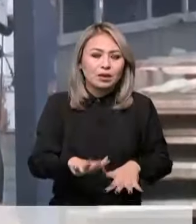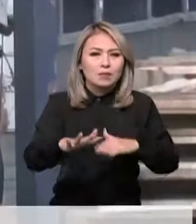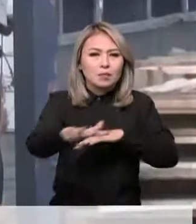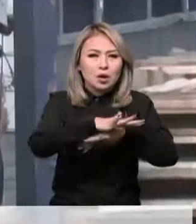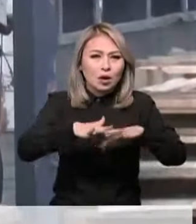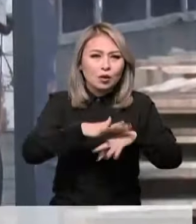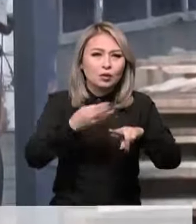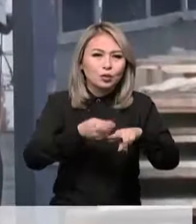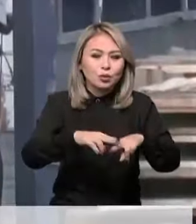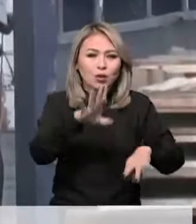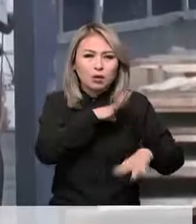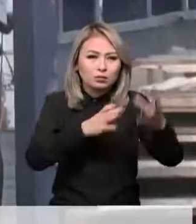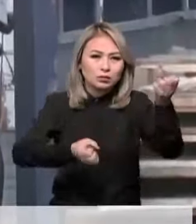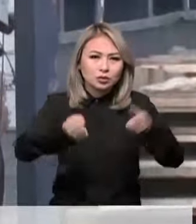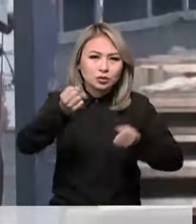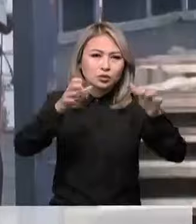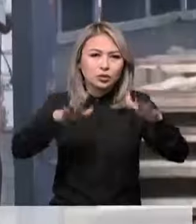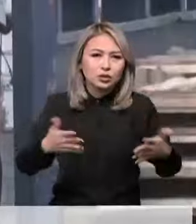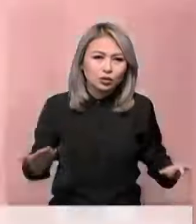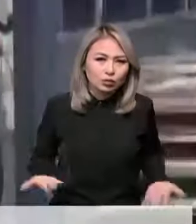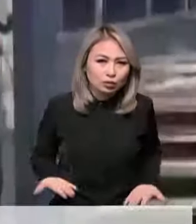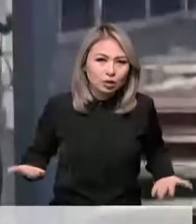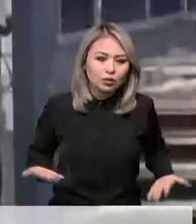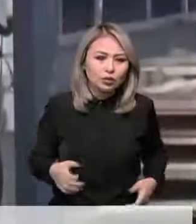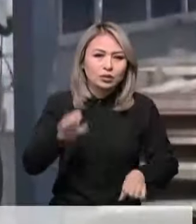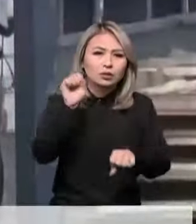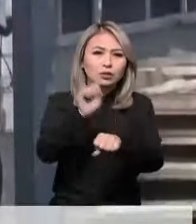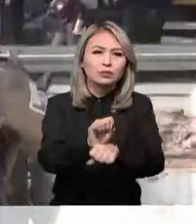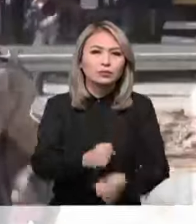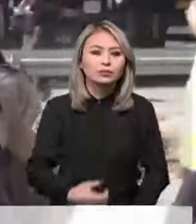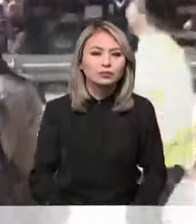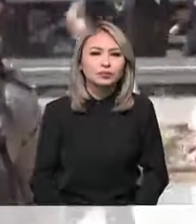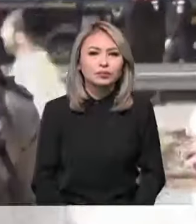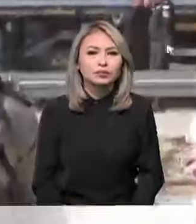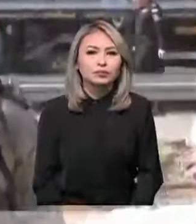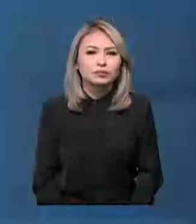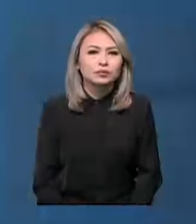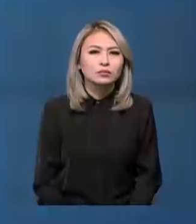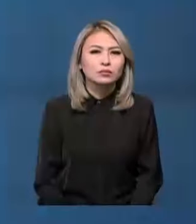маңда болған. Рөлде болған адамды сол жердегі тұрғындар тоқтатқан.